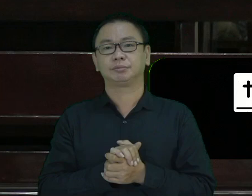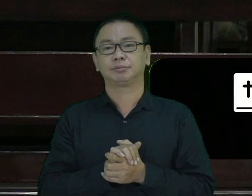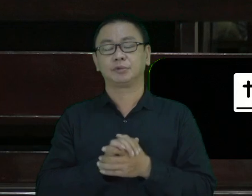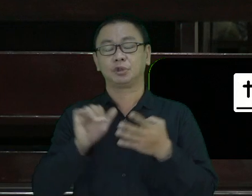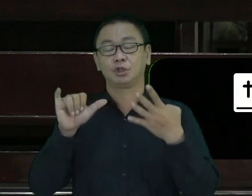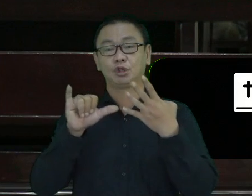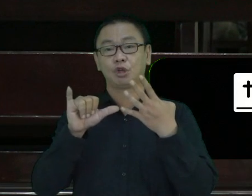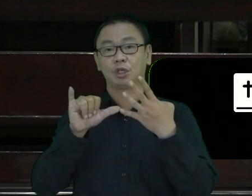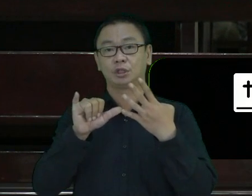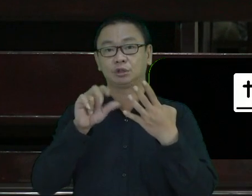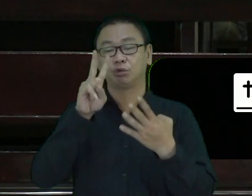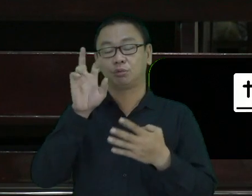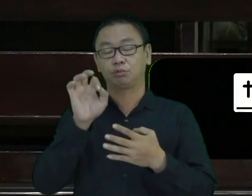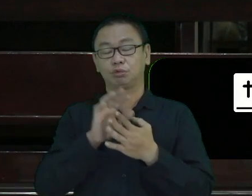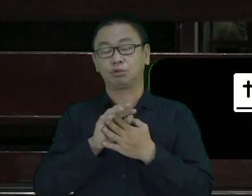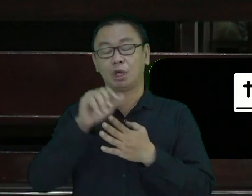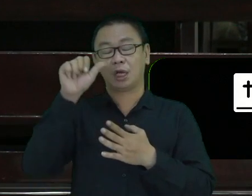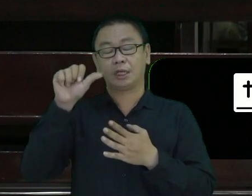Yohanes 20 ayat